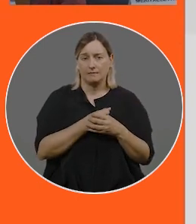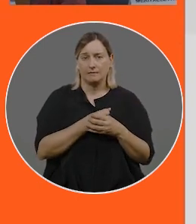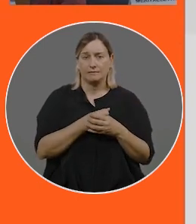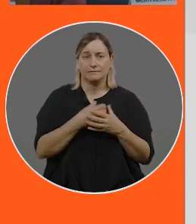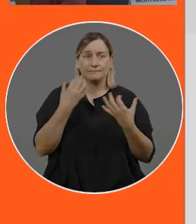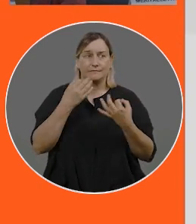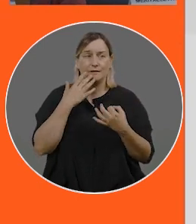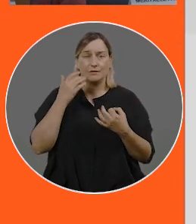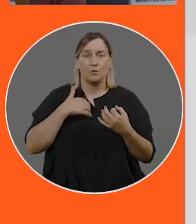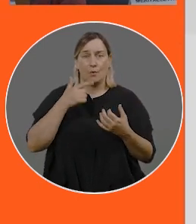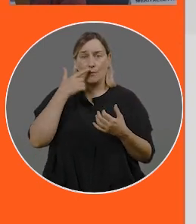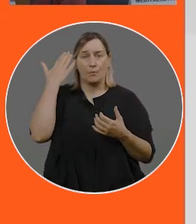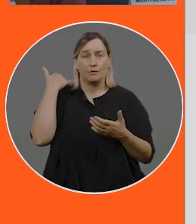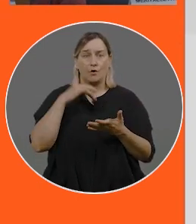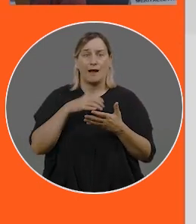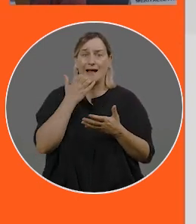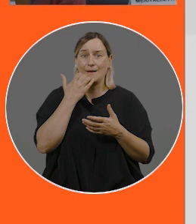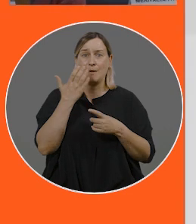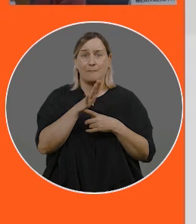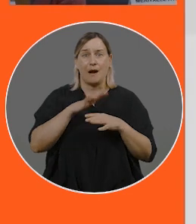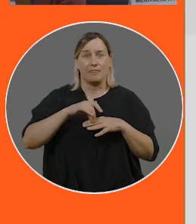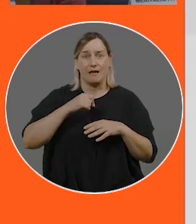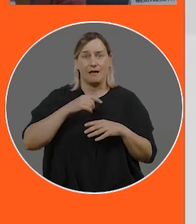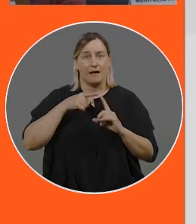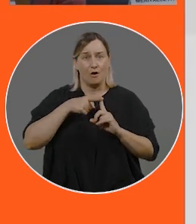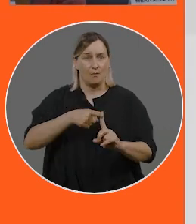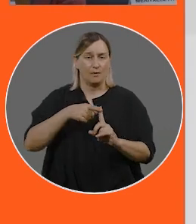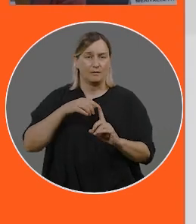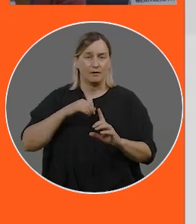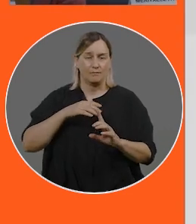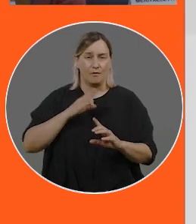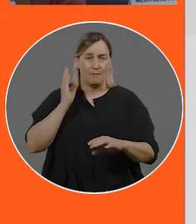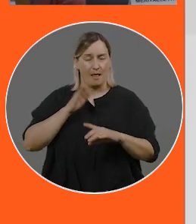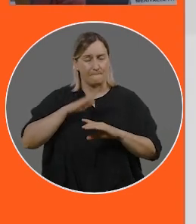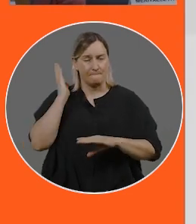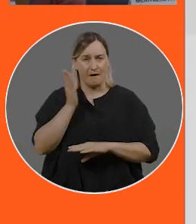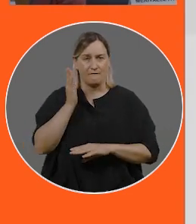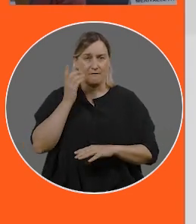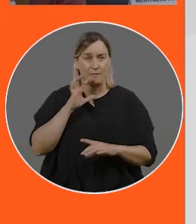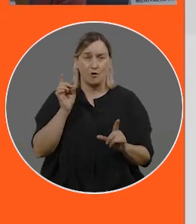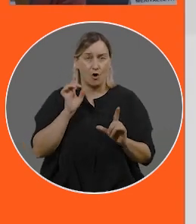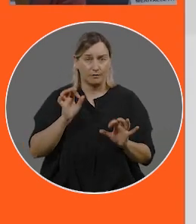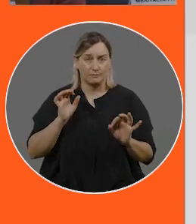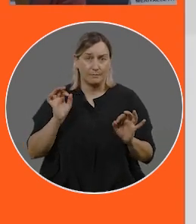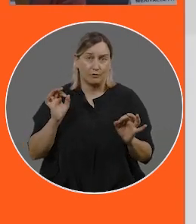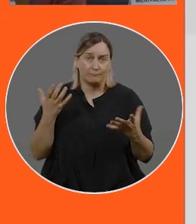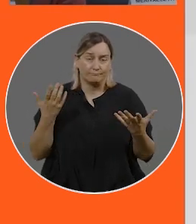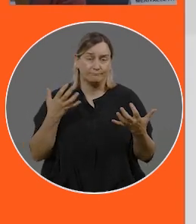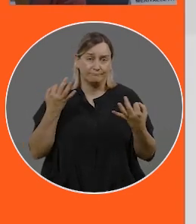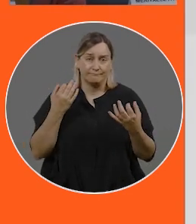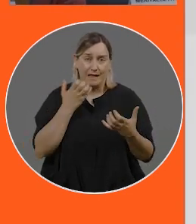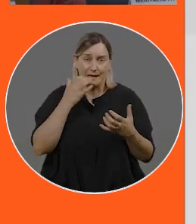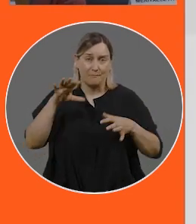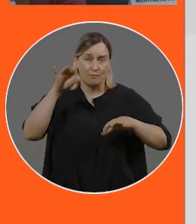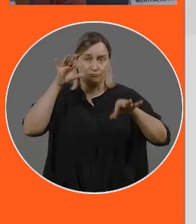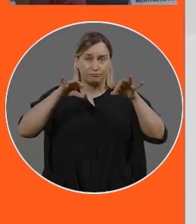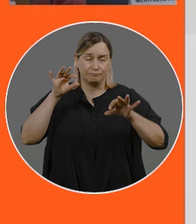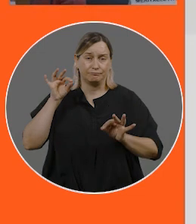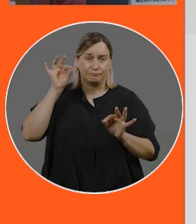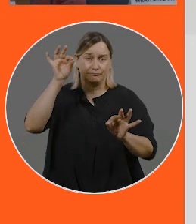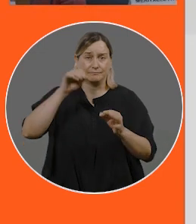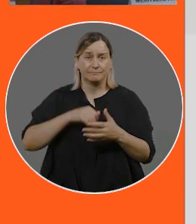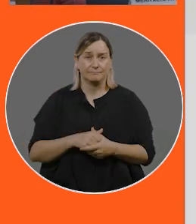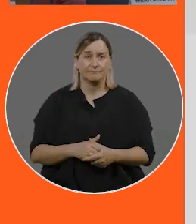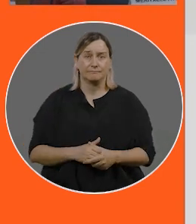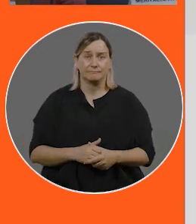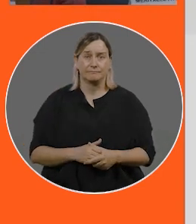quan he de buscar exemples sembla que estigui matxacant aquí i tampoc és això. Vull dir que, o sigui,